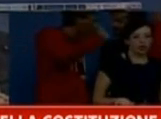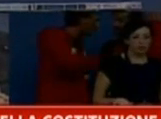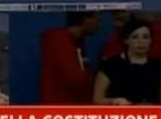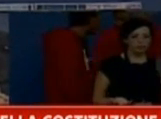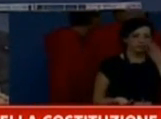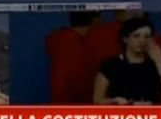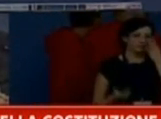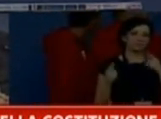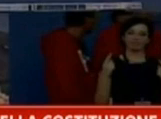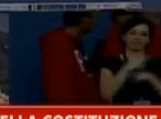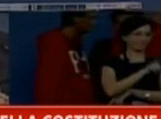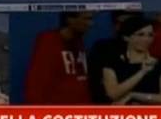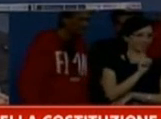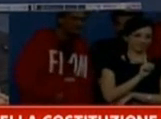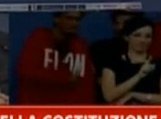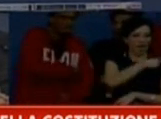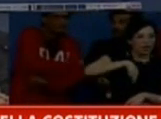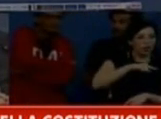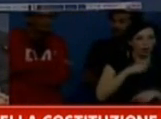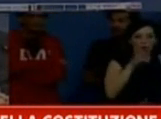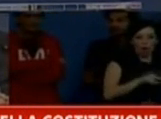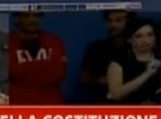una trasformazione profonda del nostro paese.